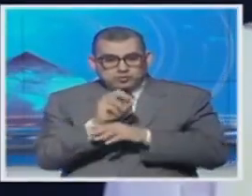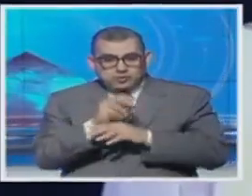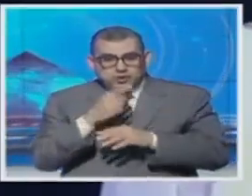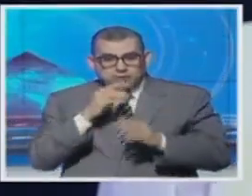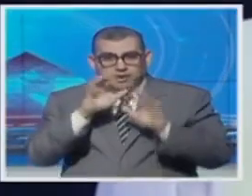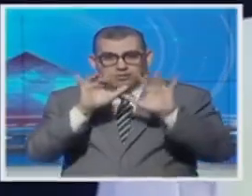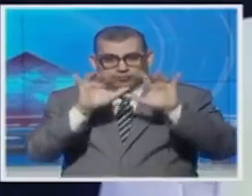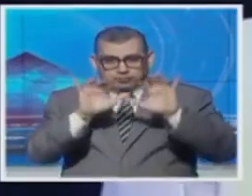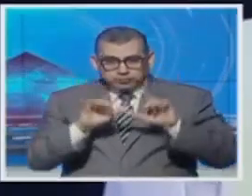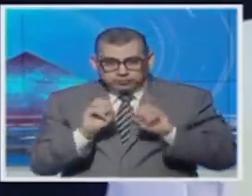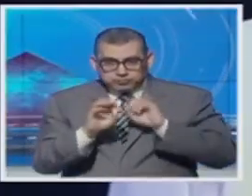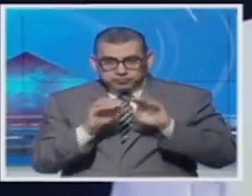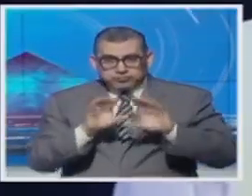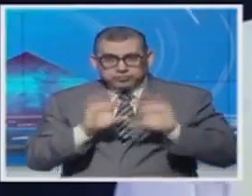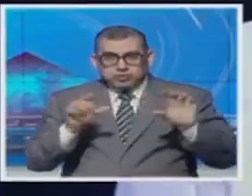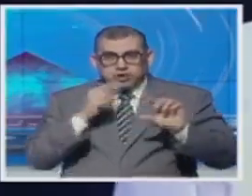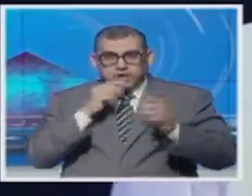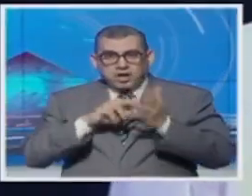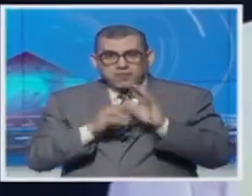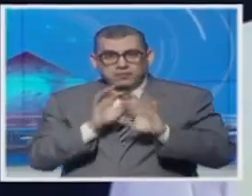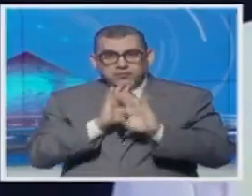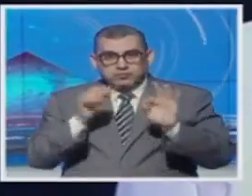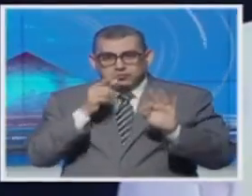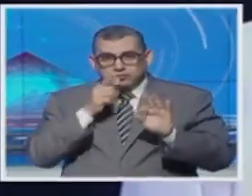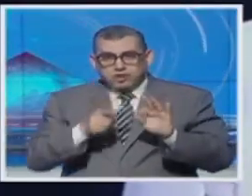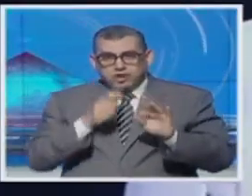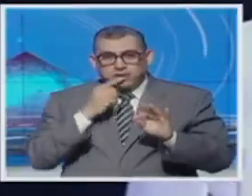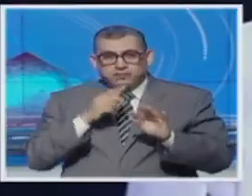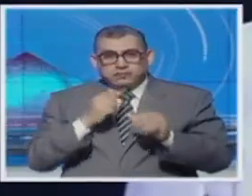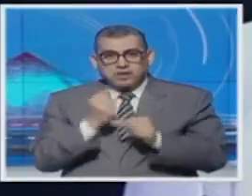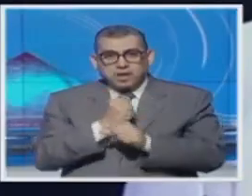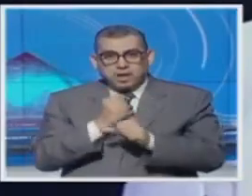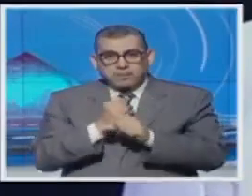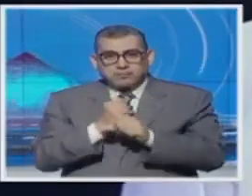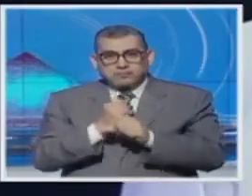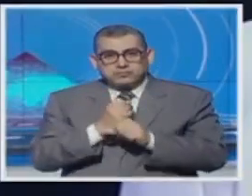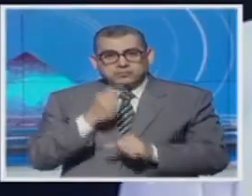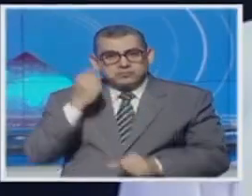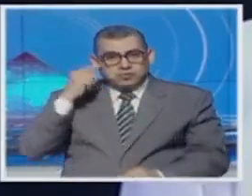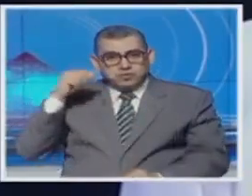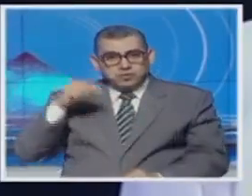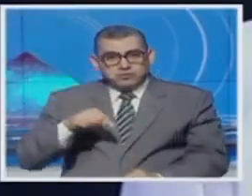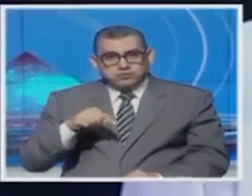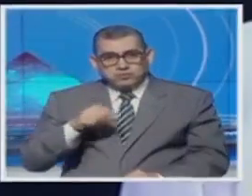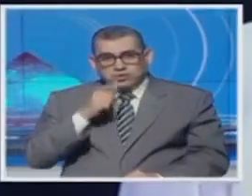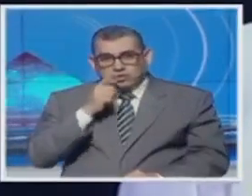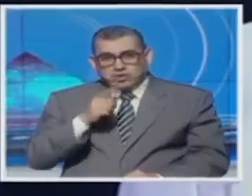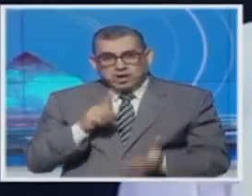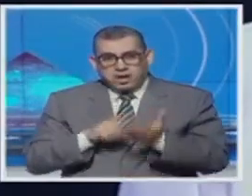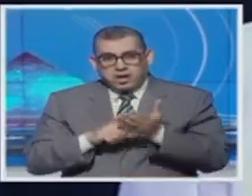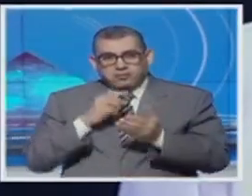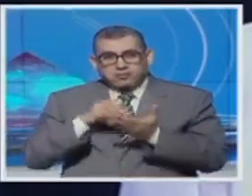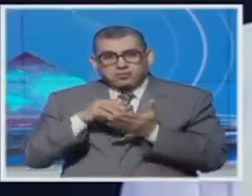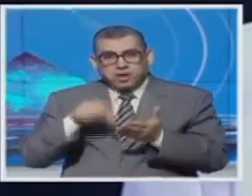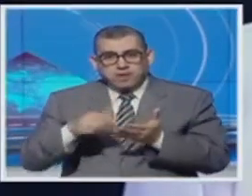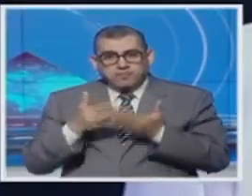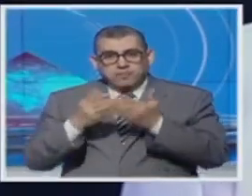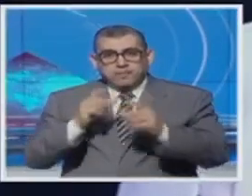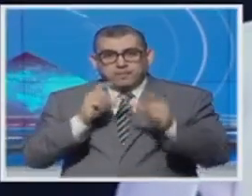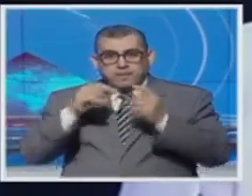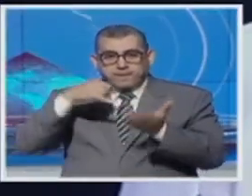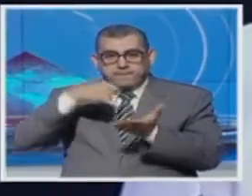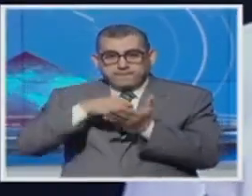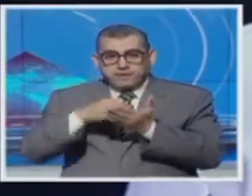قواعد البيانات، التطبيقات الرقمية اللي بنطلقها للعملاء. فطبعا الإطار الاستراتيجي اللي أصدره البنك